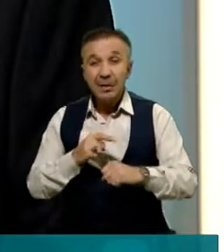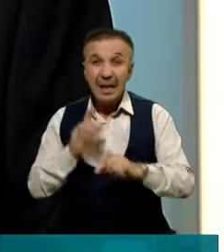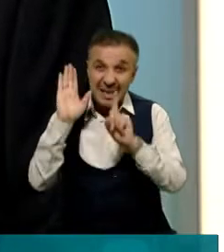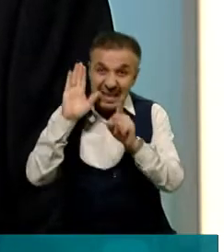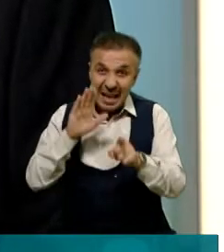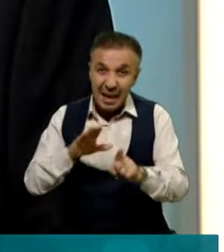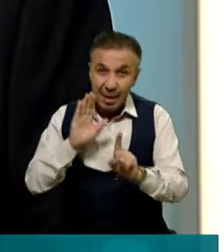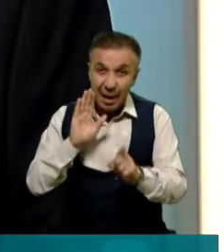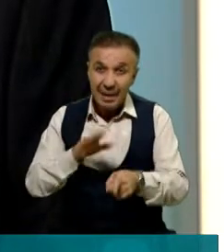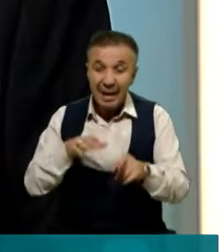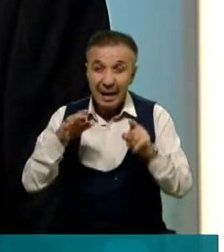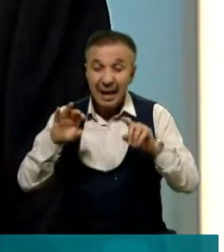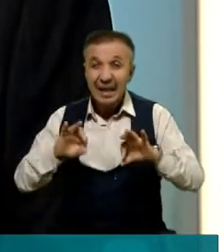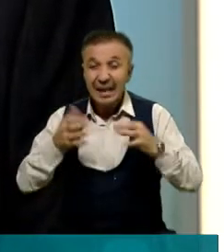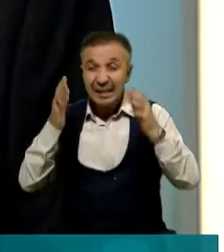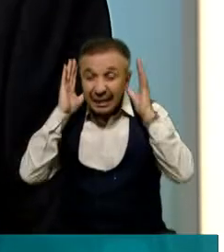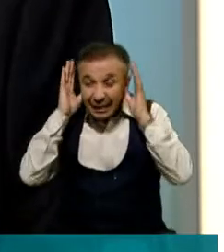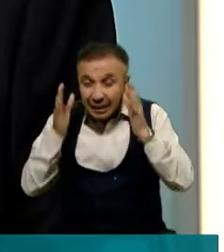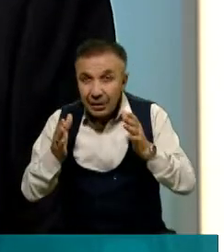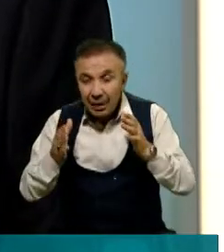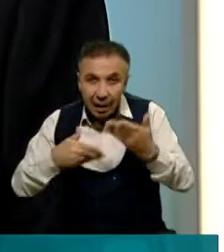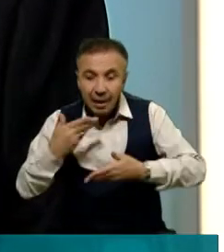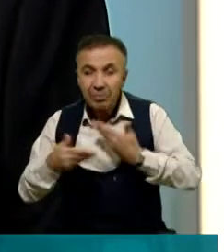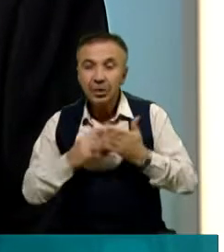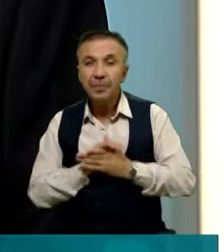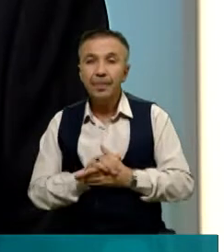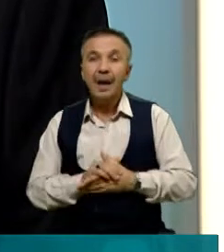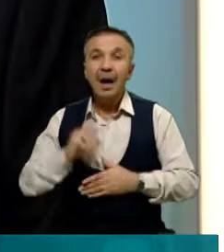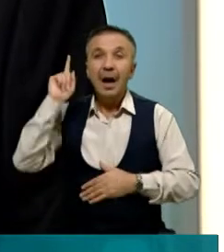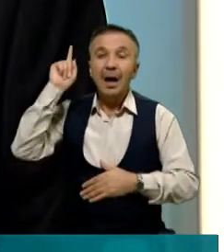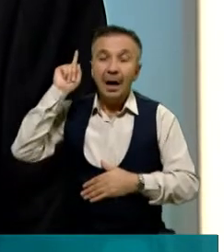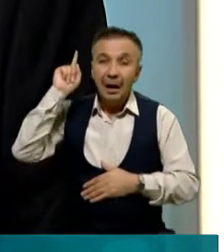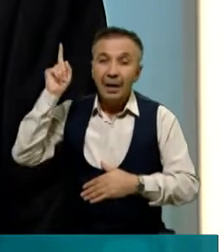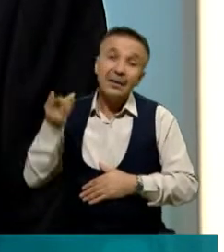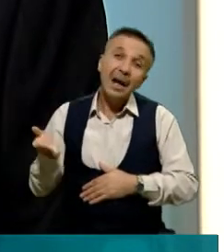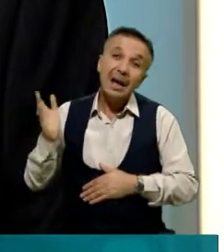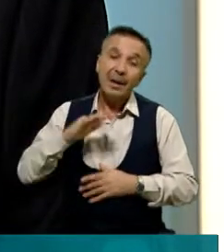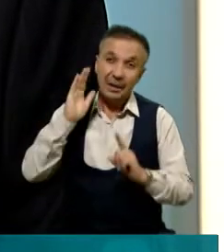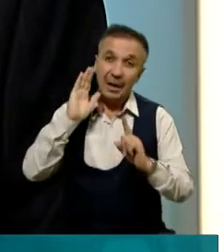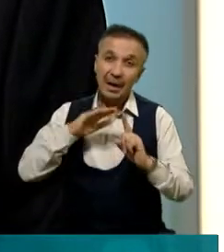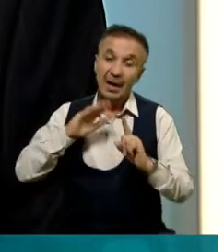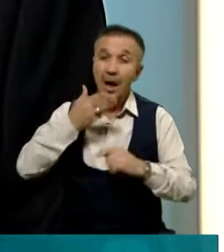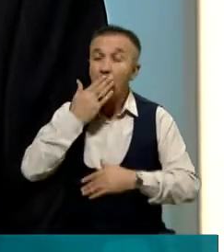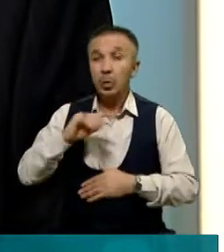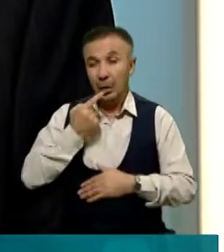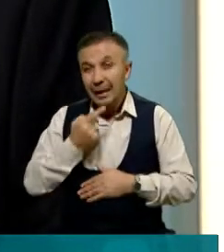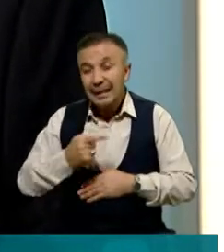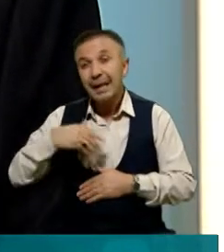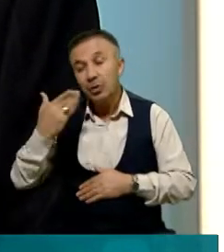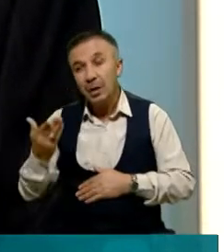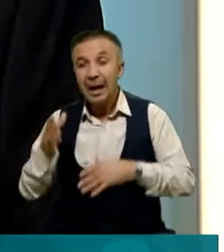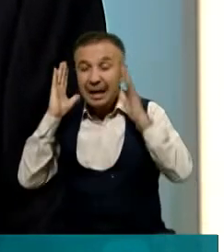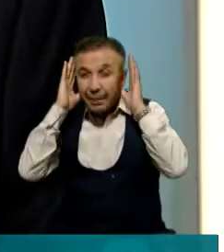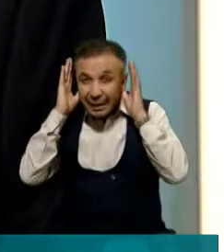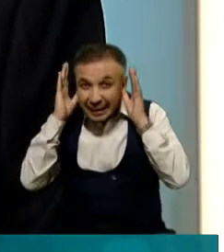ifade ediyor defa Bunu ifade edelim Yani daha İlahe İllallah Muhammedun rasulullah dedikten sonra namaz